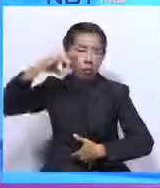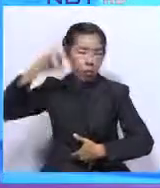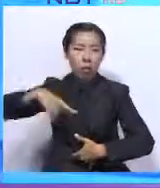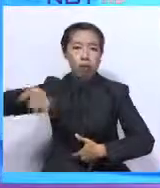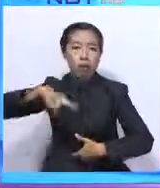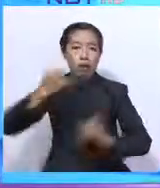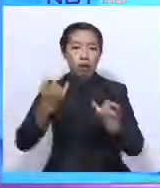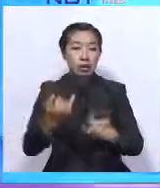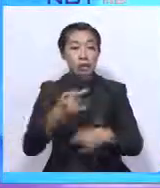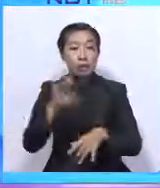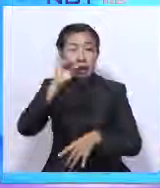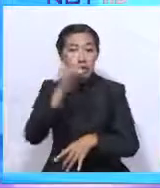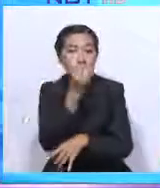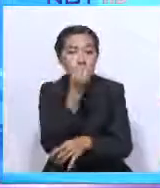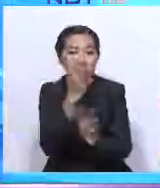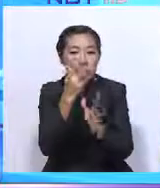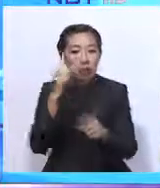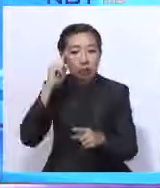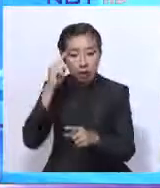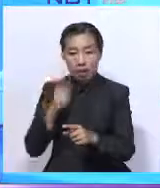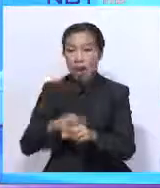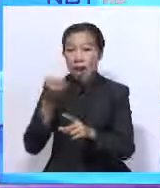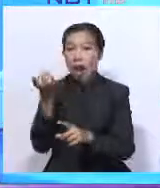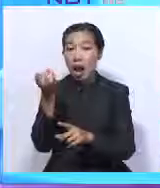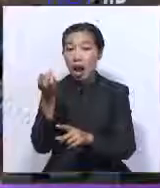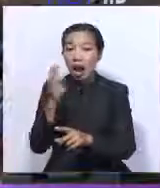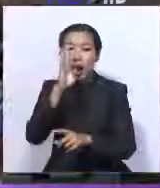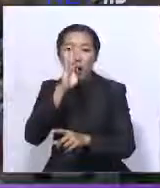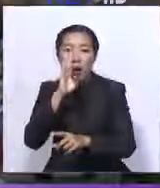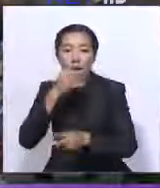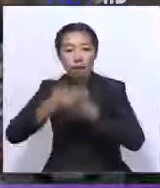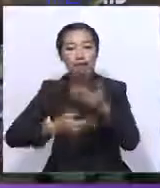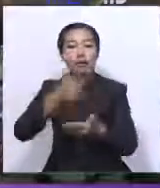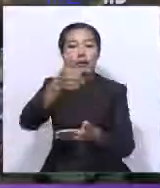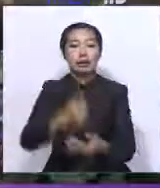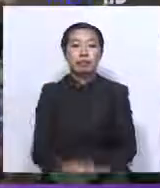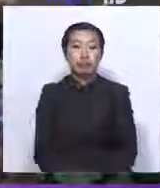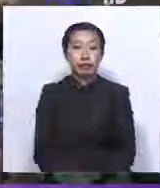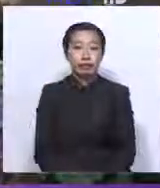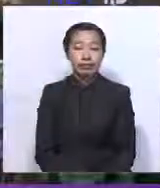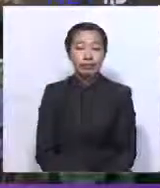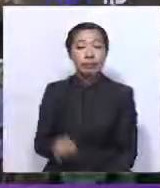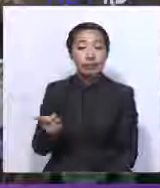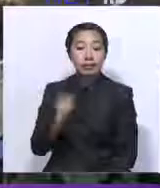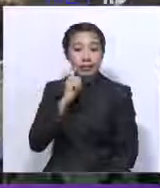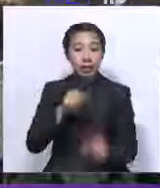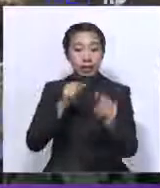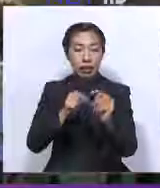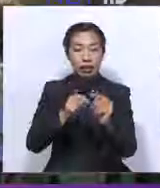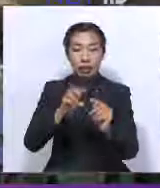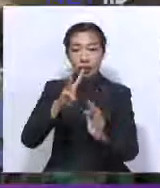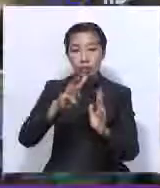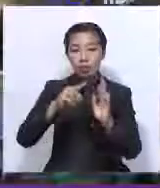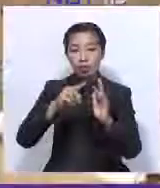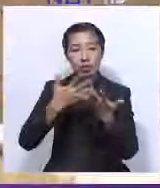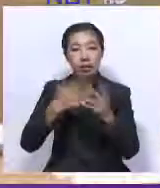ขาดแคลนส่งผลให้ฟางข้าวขายดีและมีราคาสูงขึ้นค่ะที่ตำบลหัวตะพานอำเภอวิเศษชัยชาญจังหวัดอ่างทอง